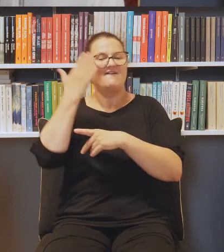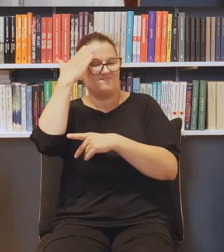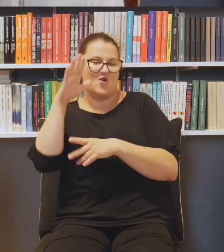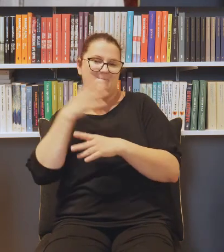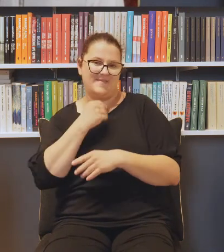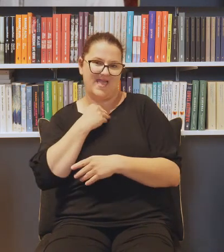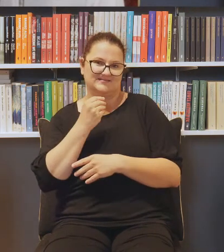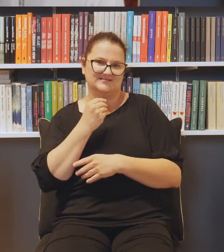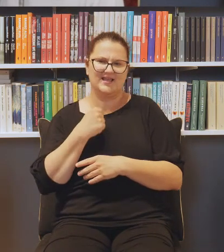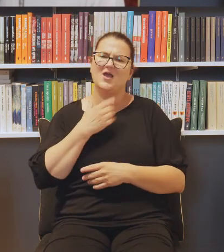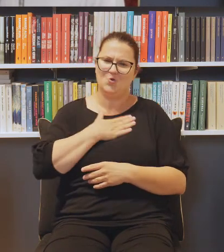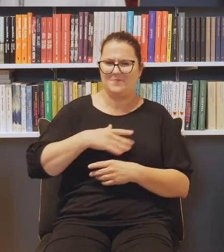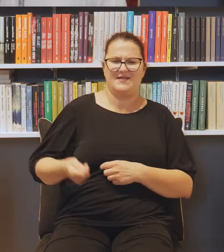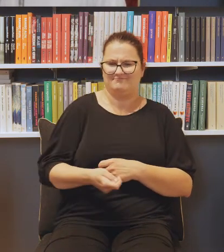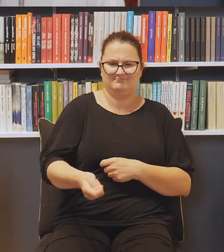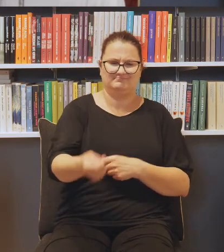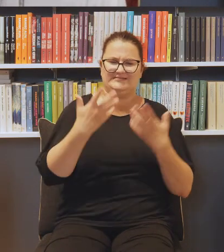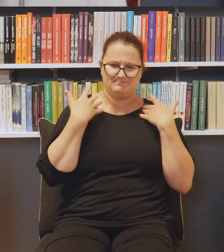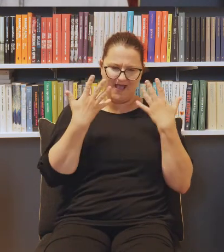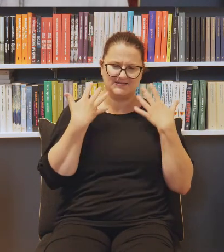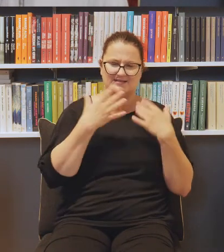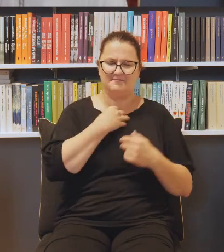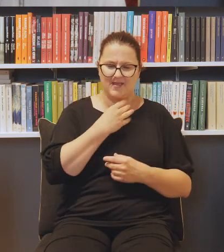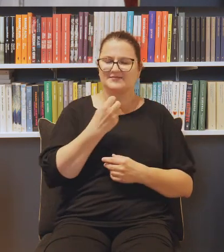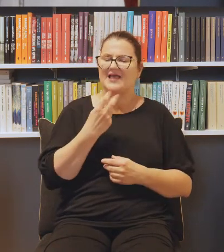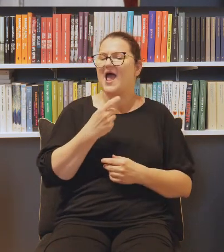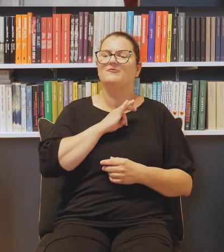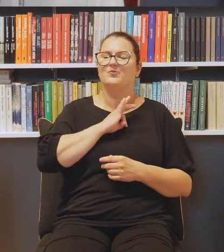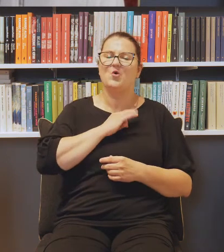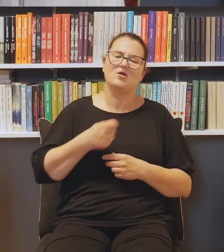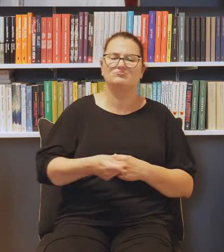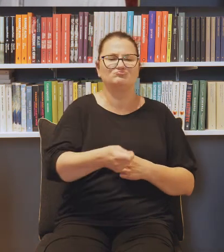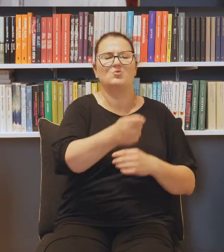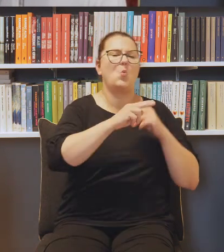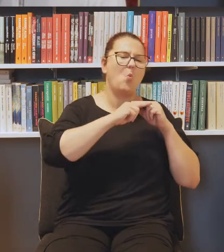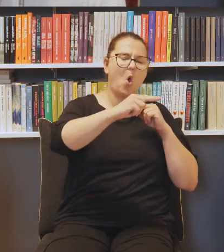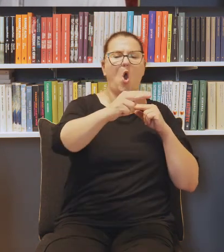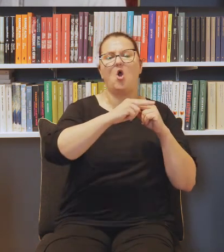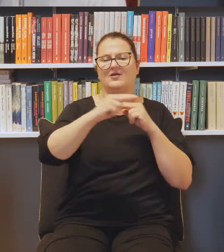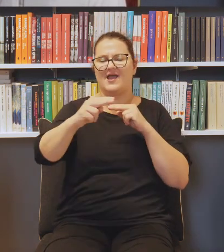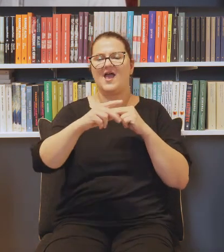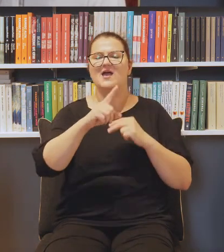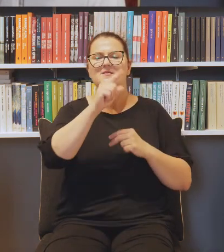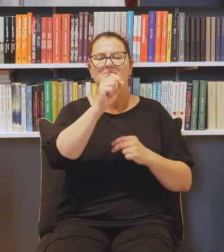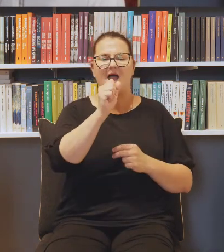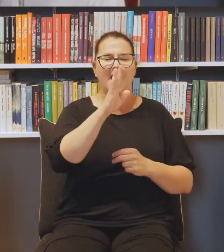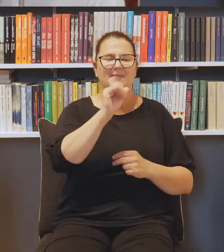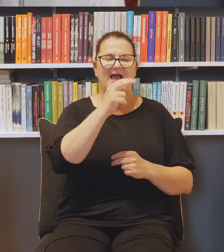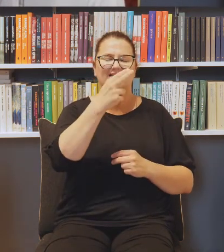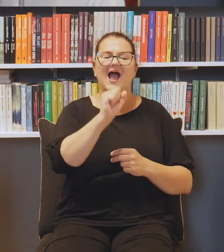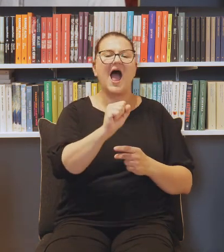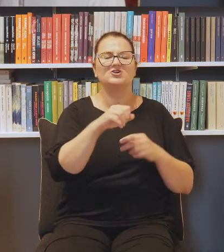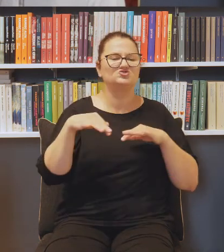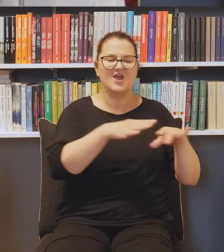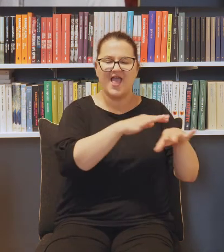chodzić na spacery z psem i to moje chodzenie na spacery, na łąki, na tą Pabiankę, to właściwie zainspirowała tą książkę,